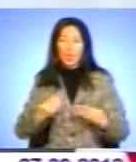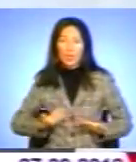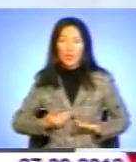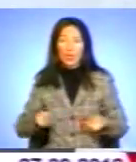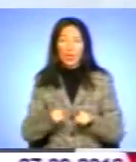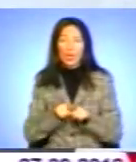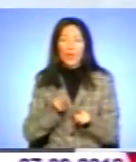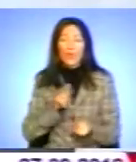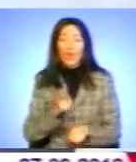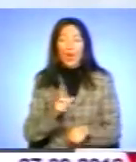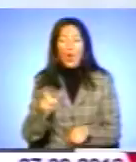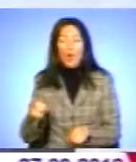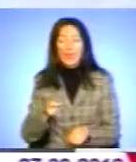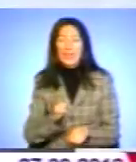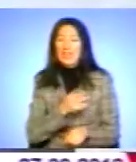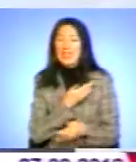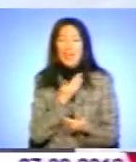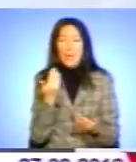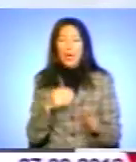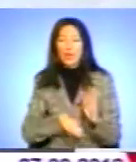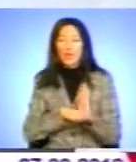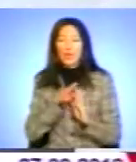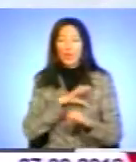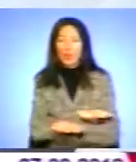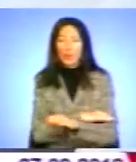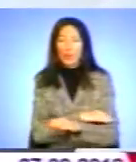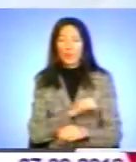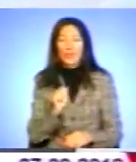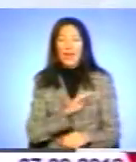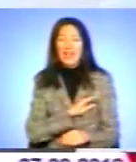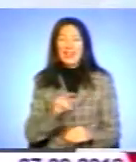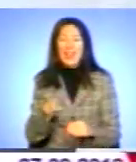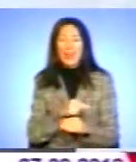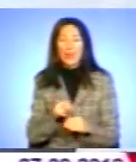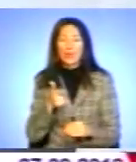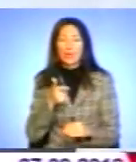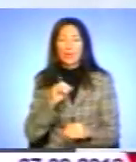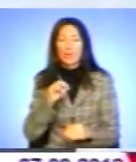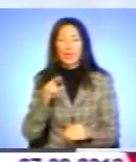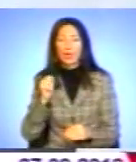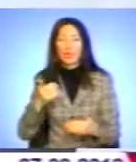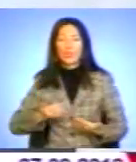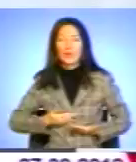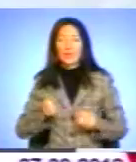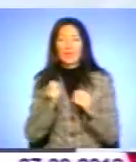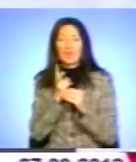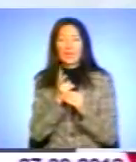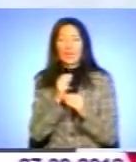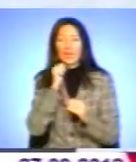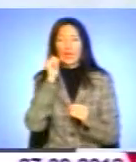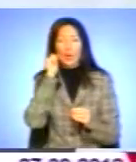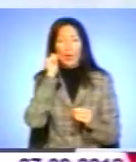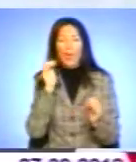як люди, які не мають підвищеного тиску. А нелікований гіпертонік, згідно статистики, живе на 12 років